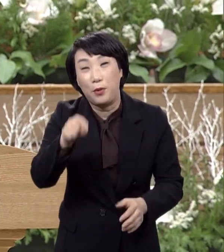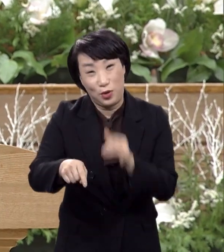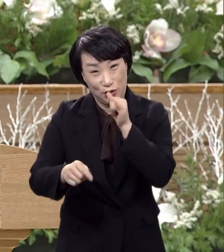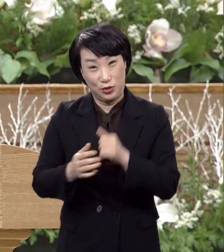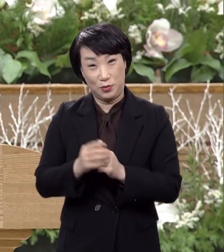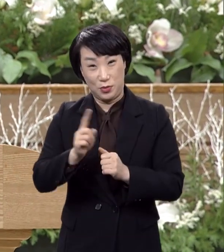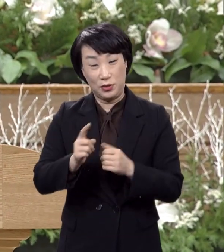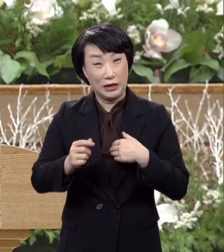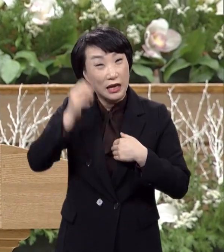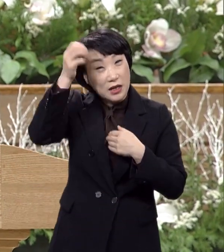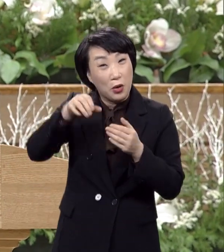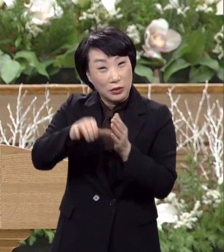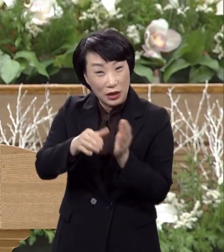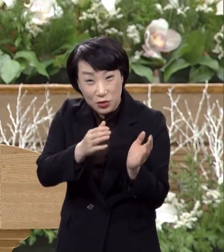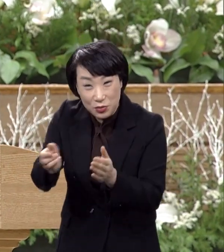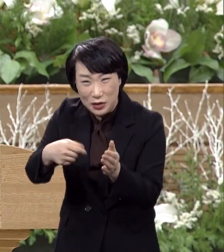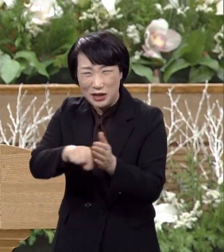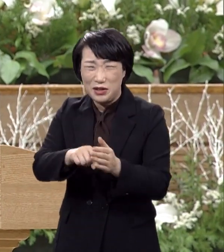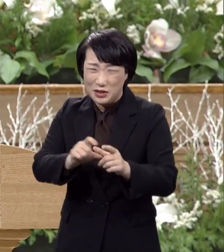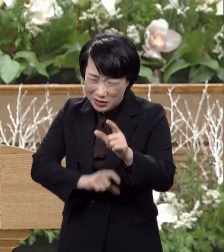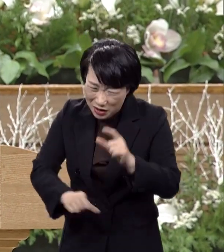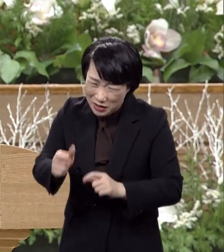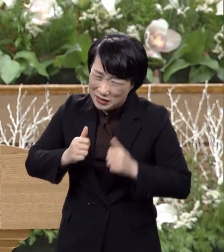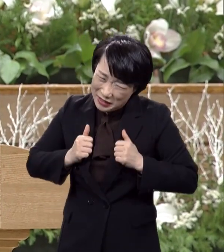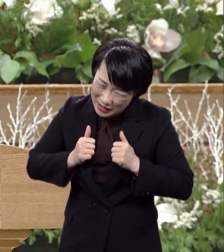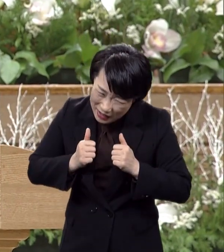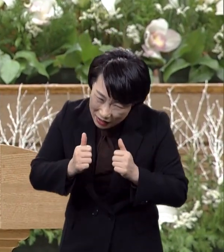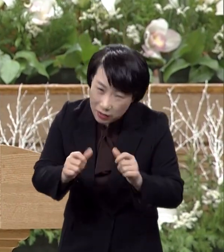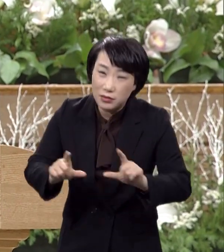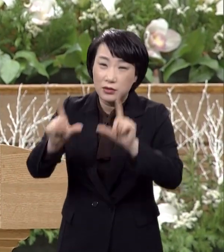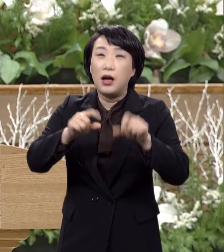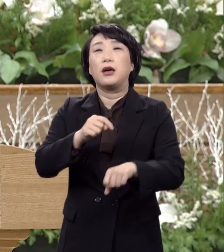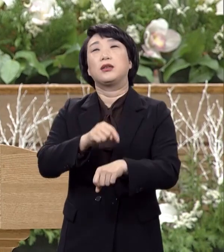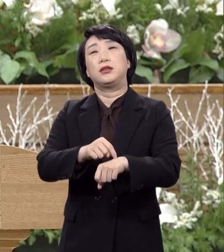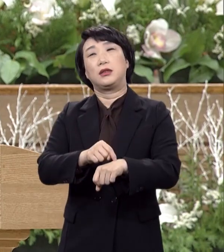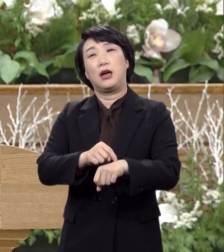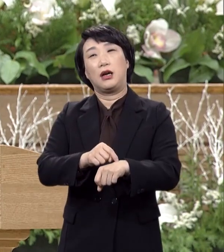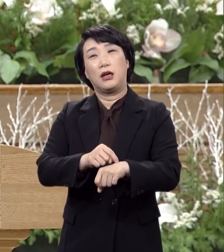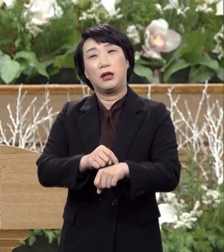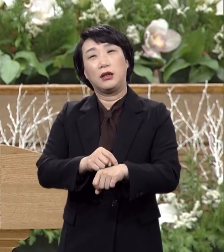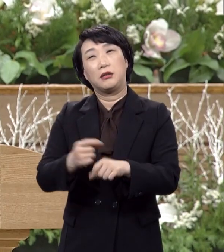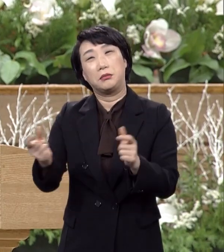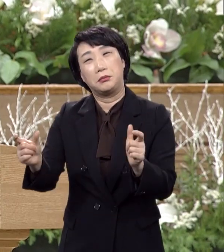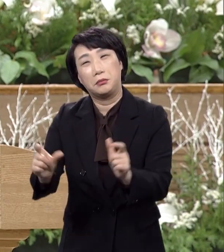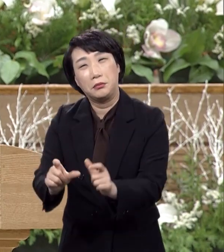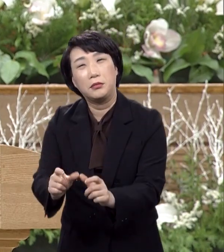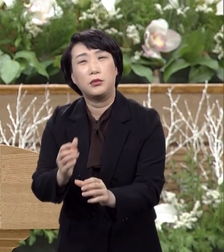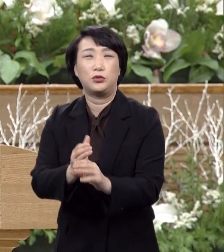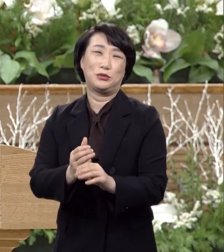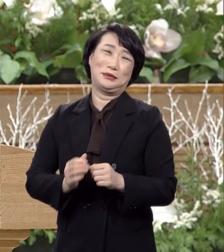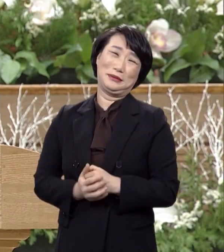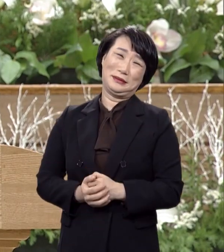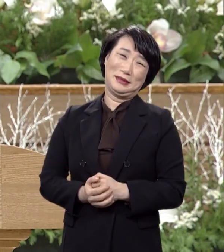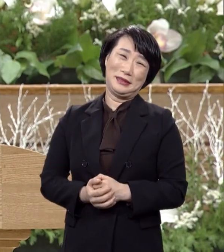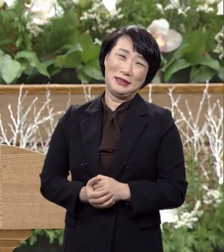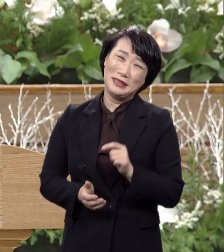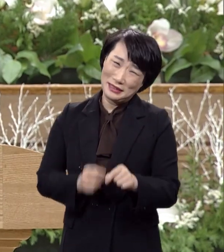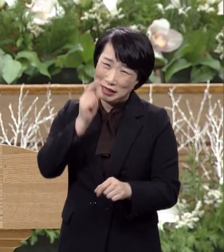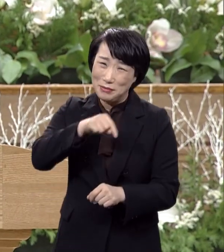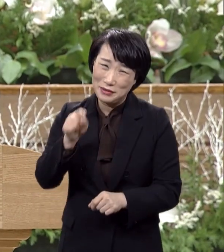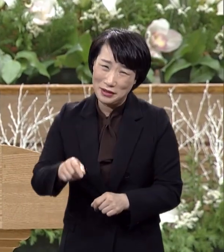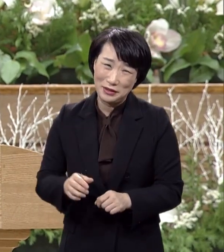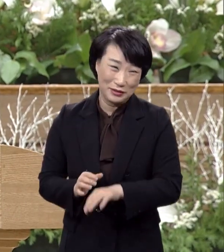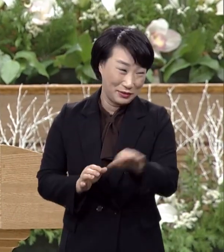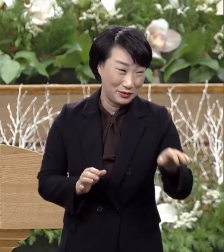영혼의 때를 위해서 더 열심히 살아야 할 이 시간이 사라져가는 거예요.